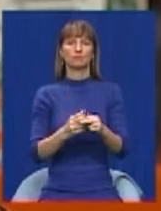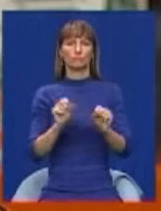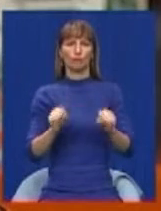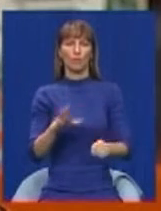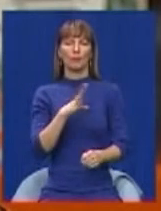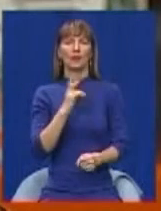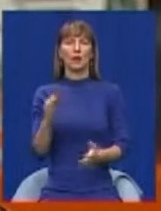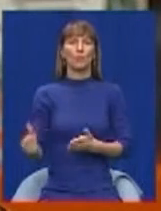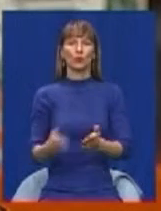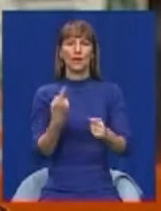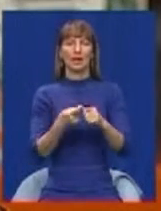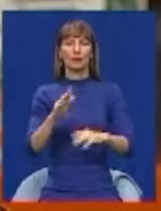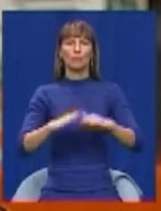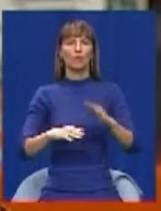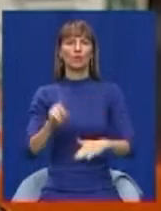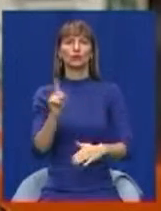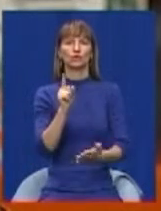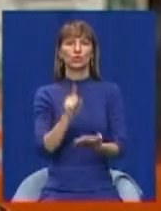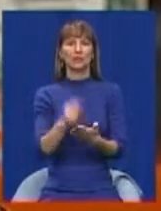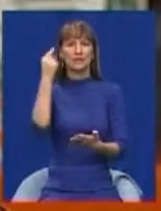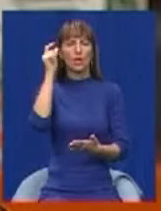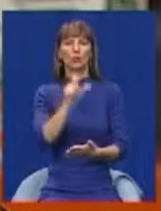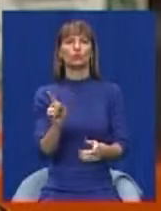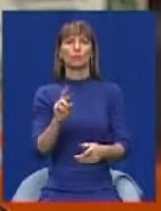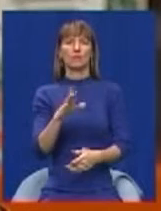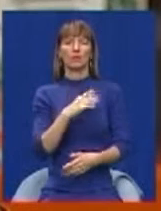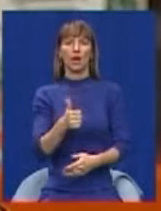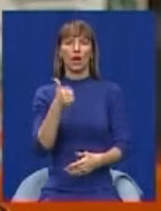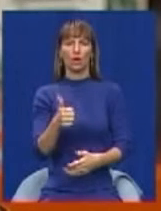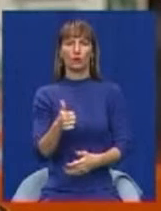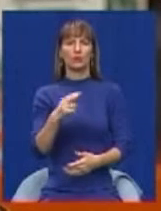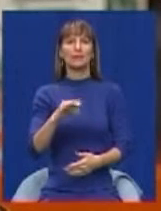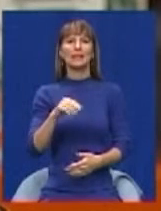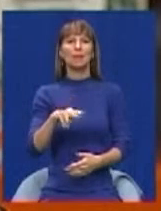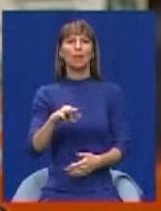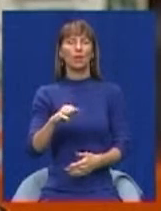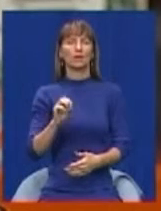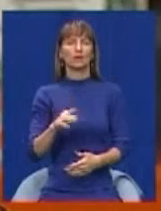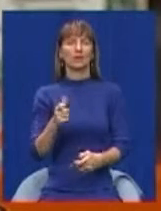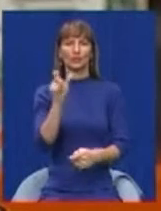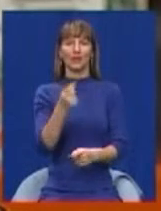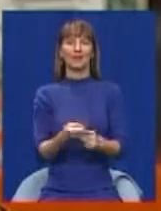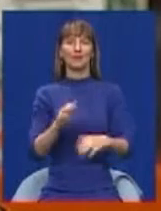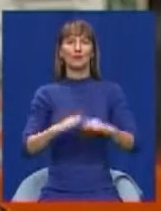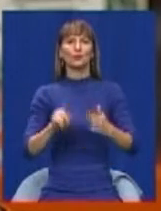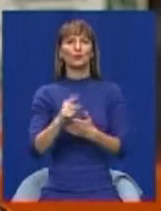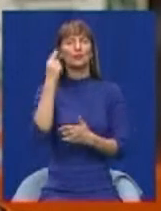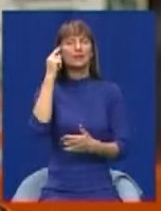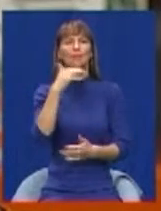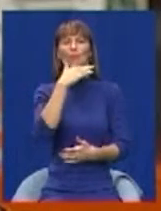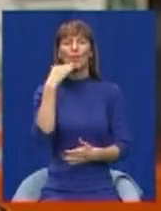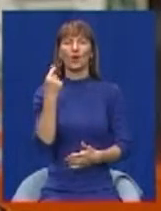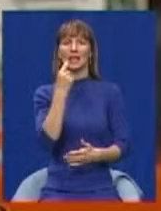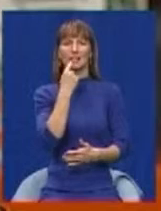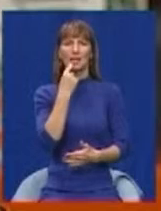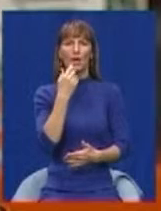можуть стати на шляху цієї професії? Що має знати людина, аби бути класним дипломатом? Я думаю, чоловік цієї професії має знати дуже багато